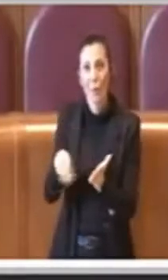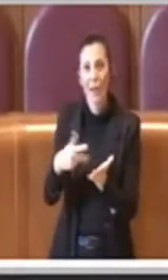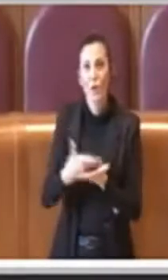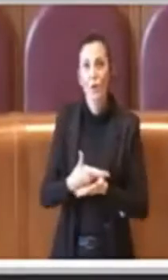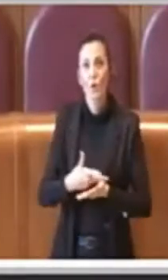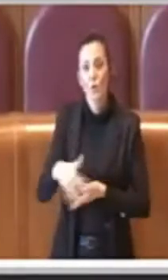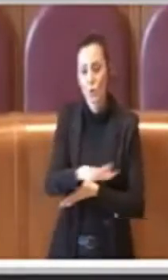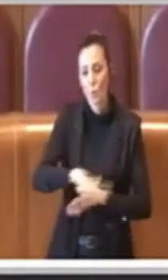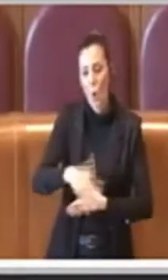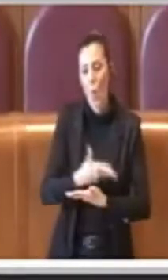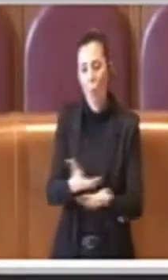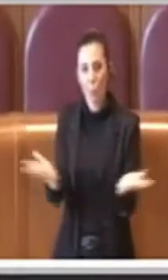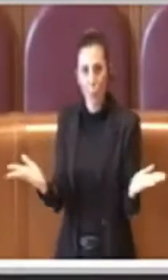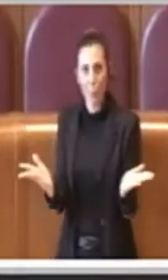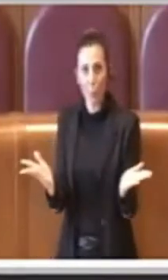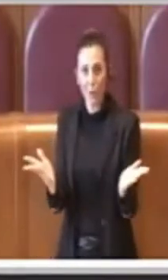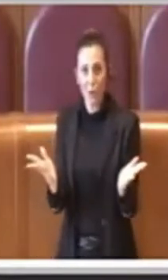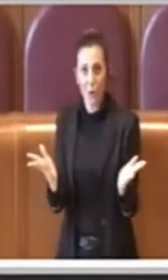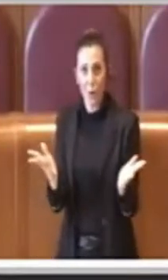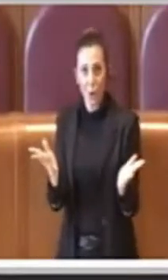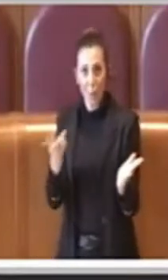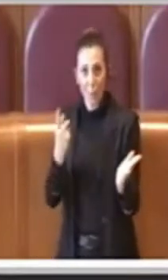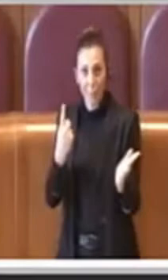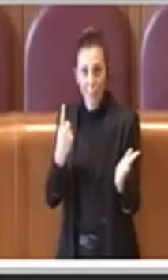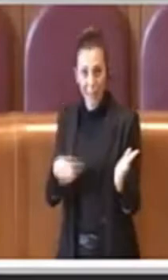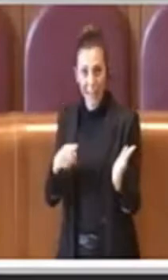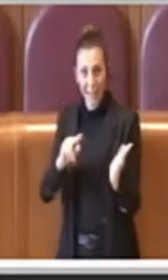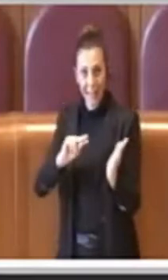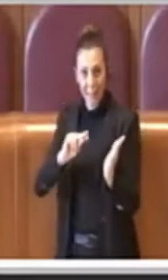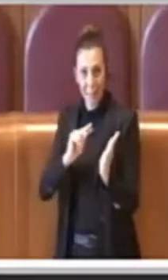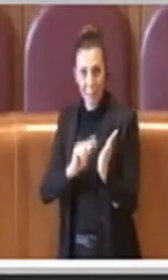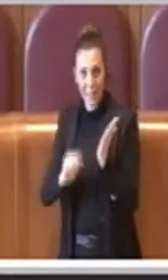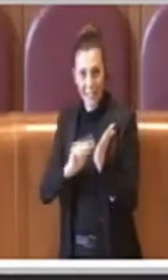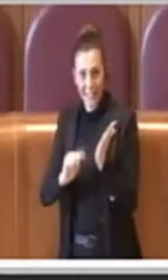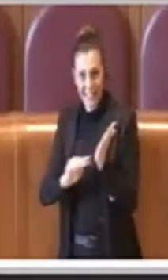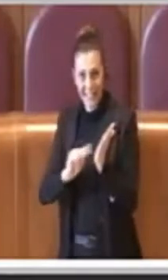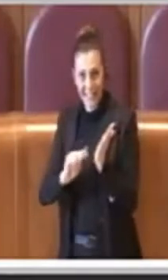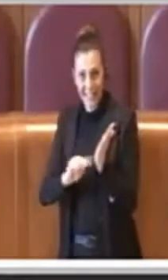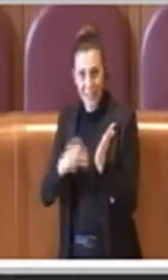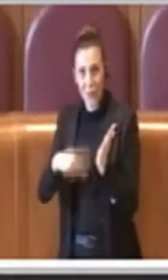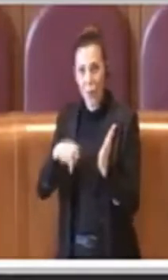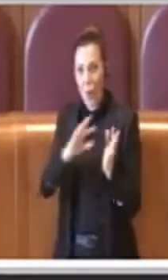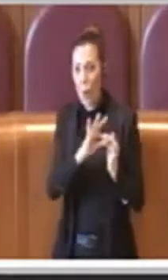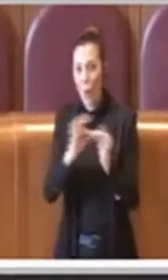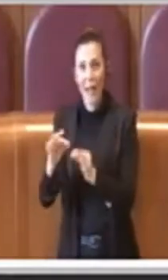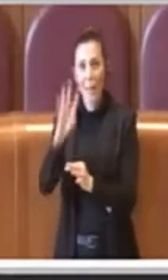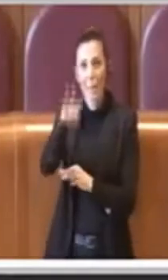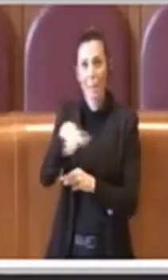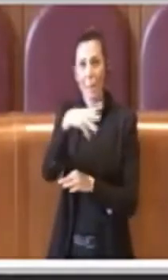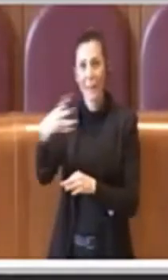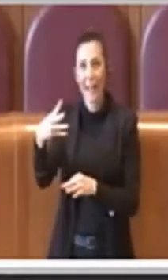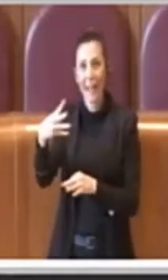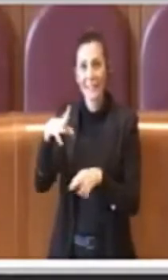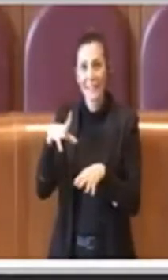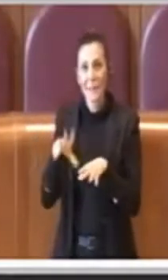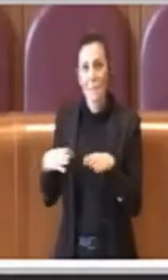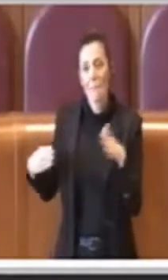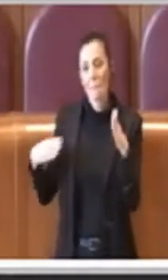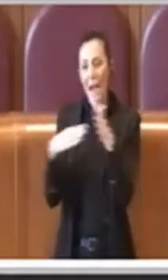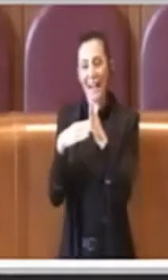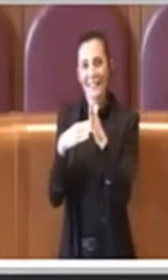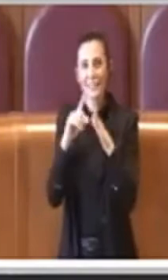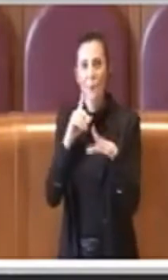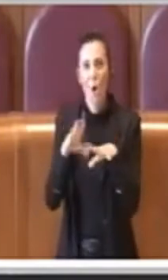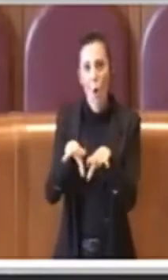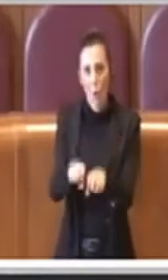essere subordinato alle prescrizioni dei cosiddetti piani di massima occupabilità.